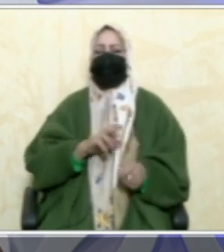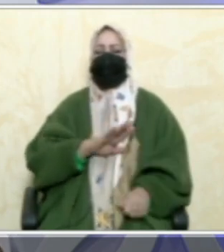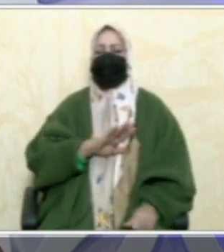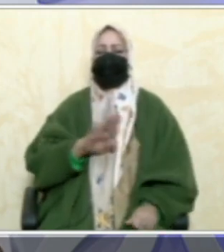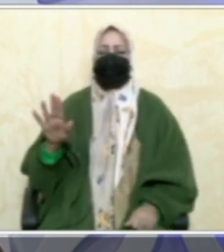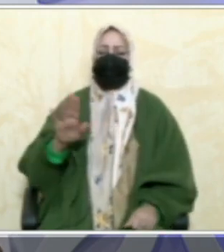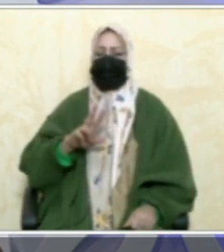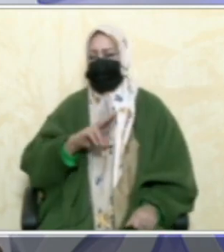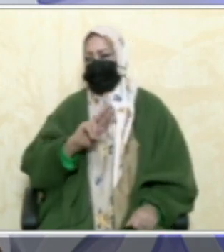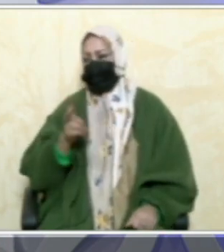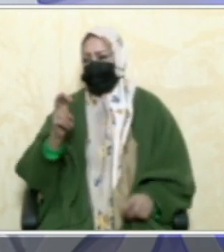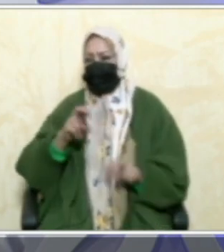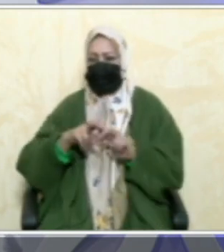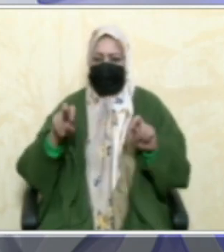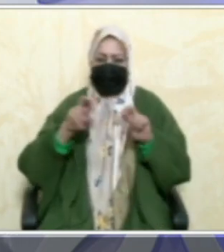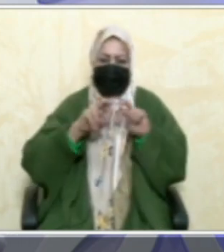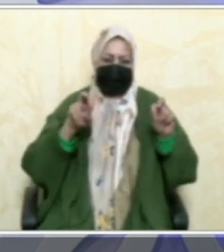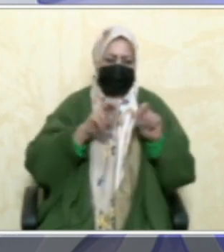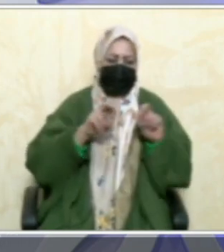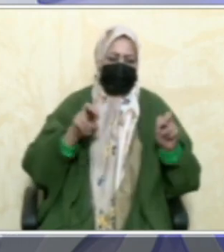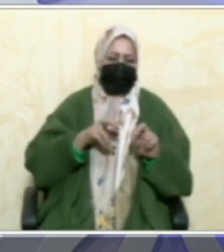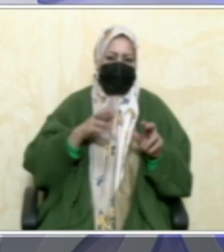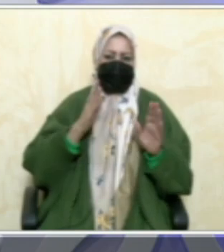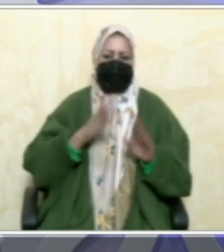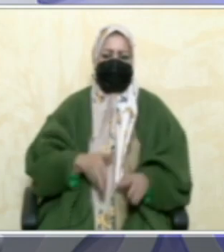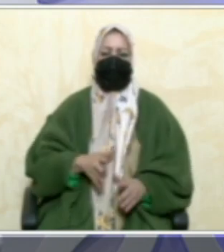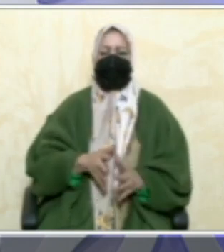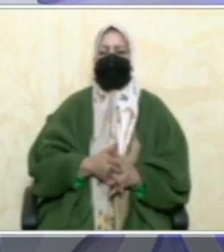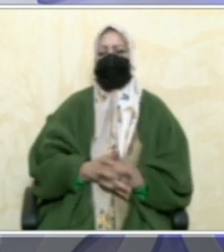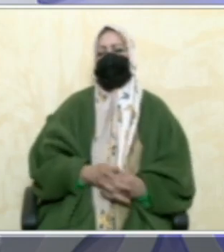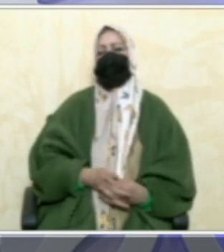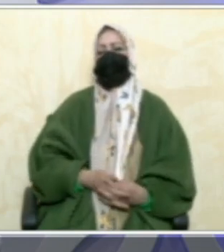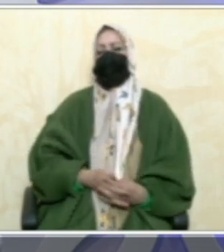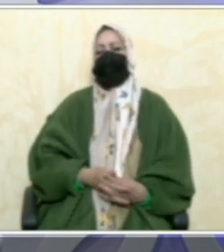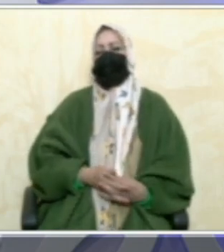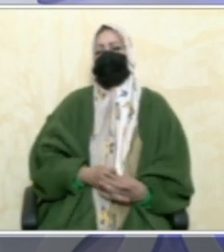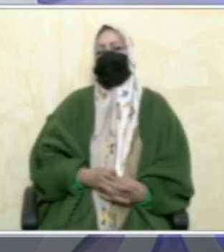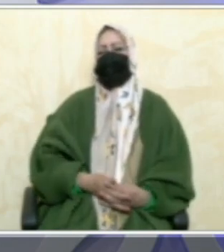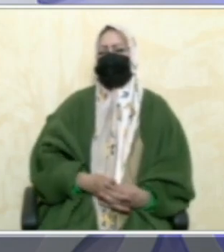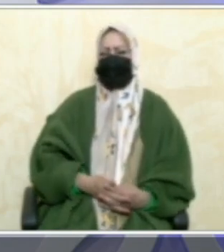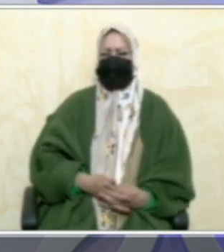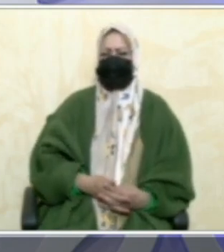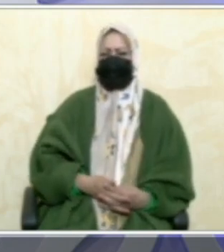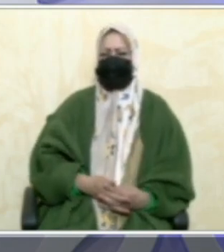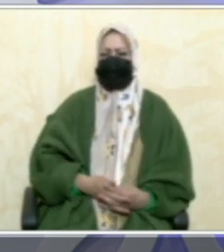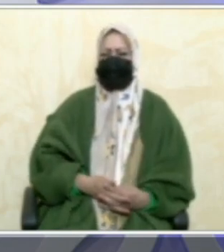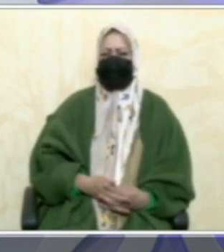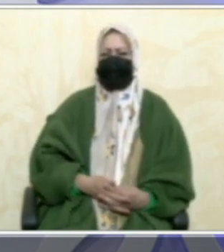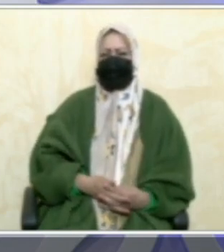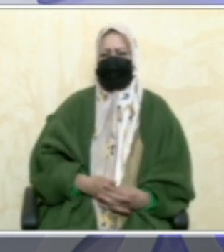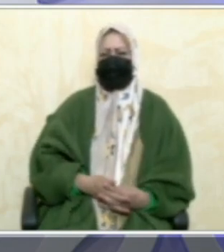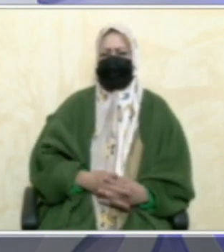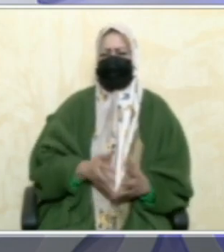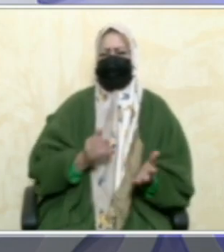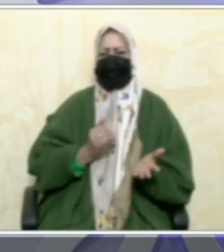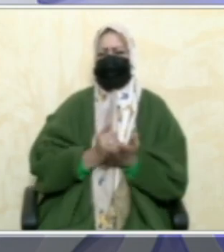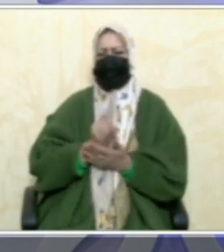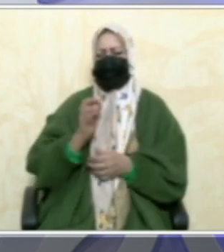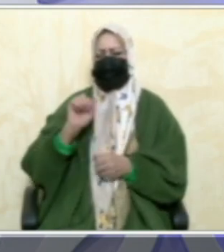على سيرها، مثل القنوات أيضا المدارس الخاصة. الحمد لله أن الدين يعني محفوظ بحفظ